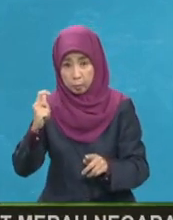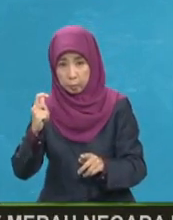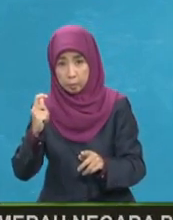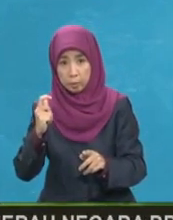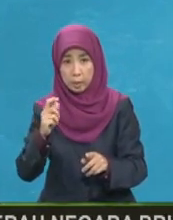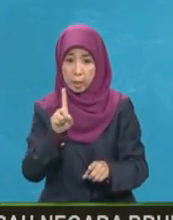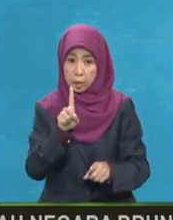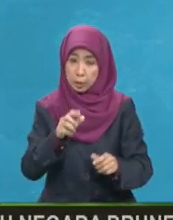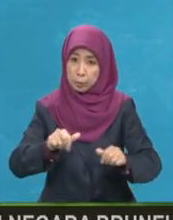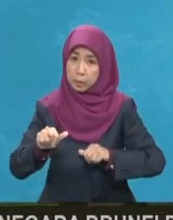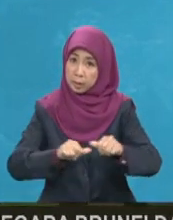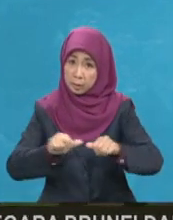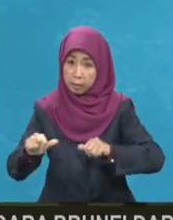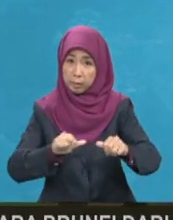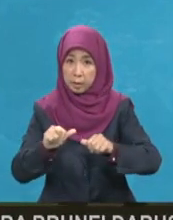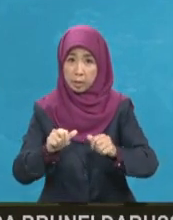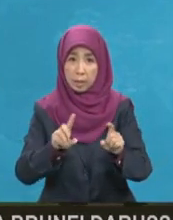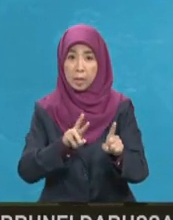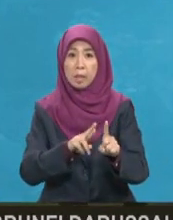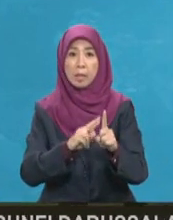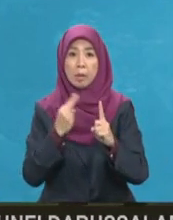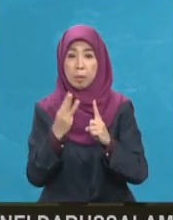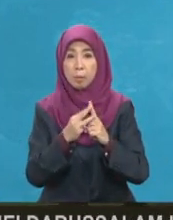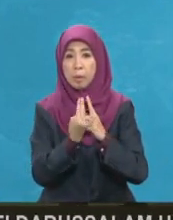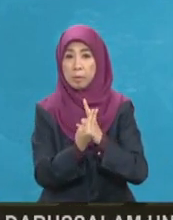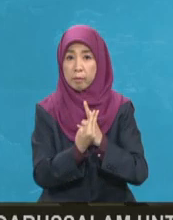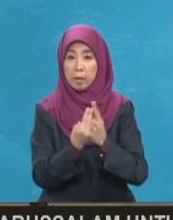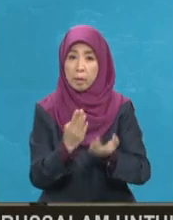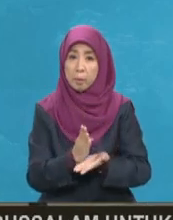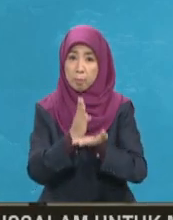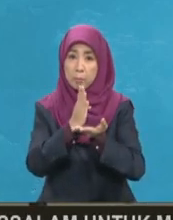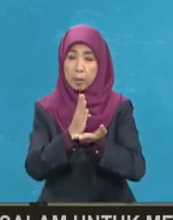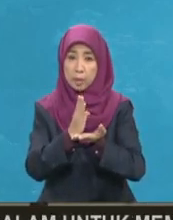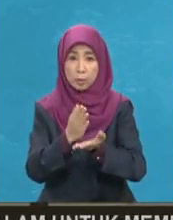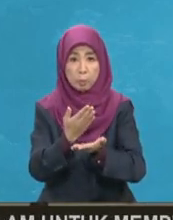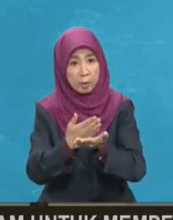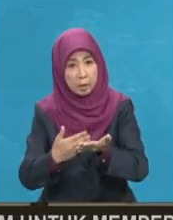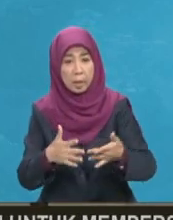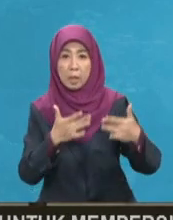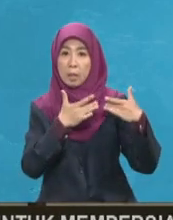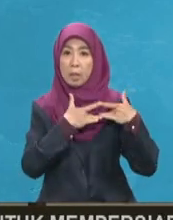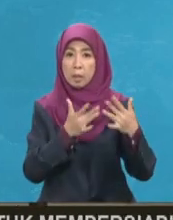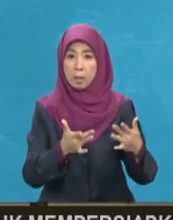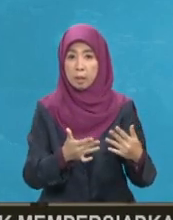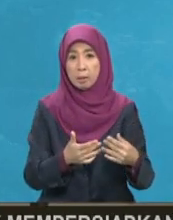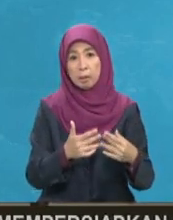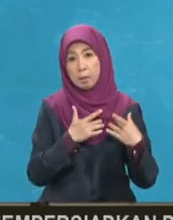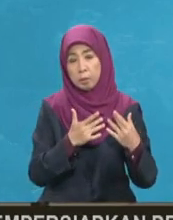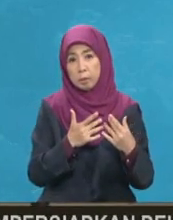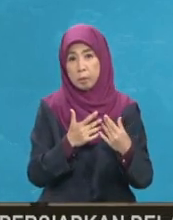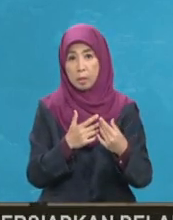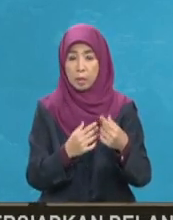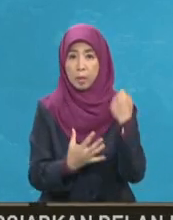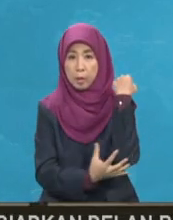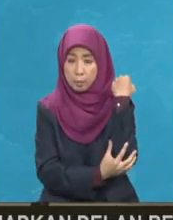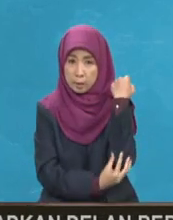salah satu kegiatan kebajikan Sempena bulan Romadhon dan membantu meringankan perbelanjaan Ibu tunggal dan keluarga kurang